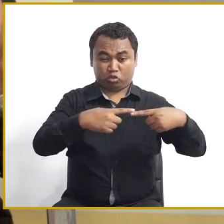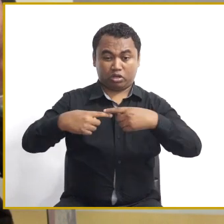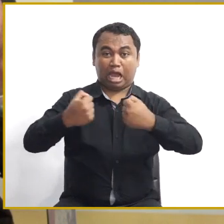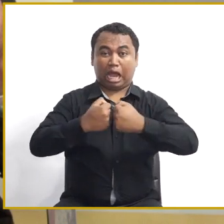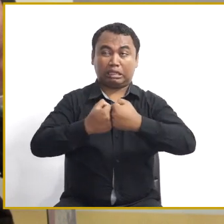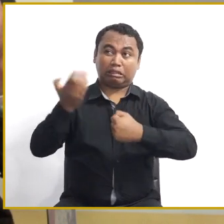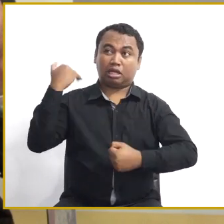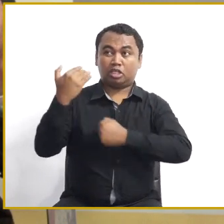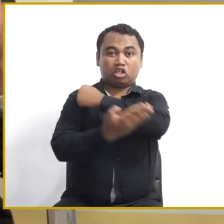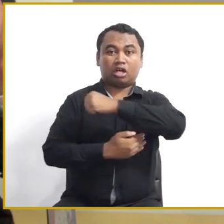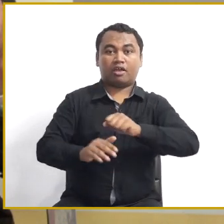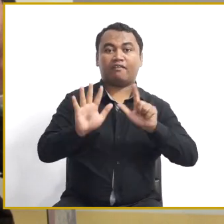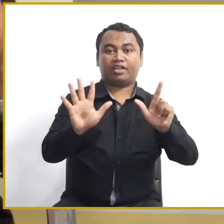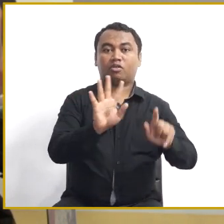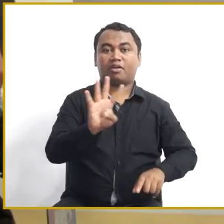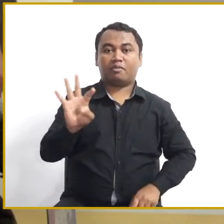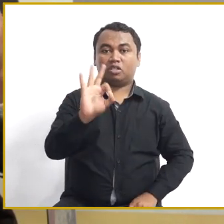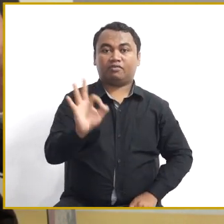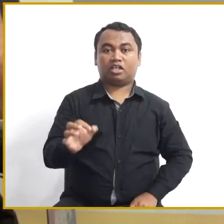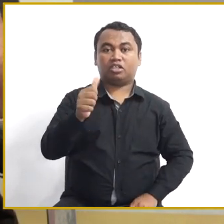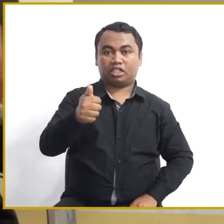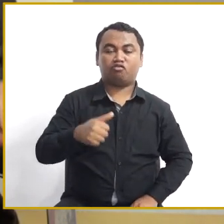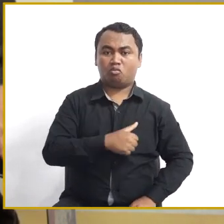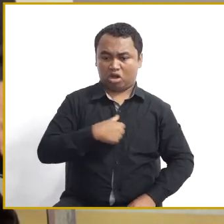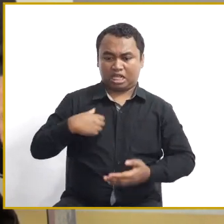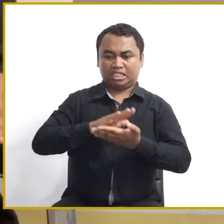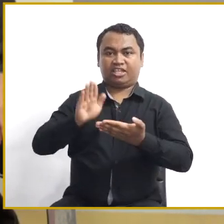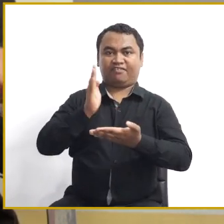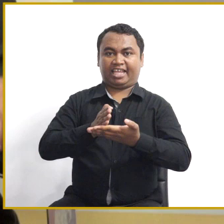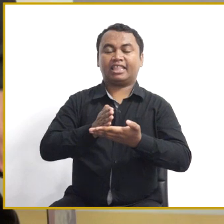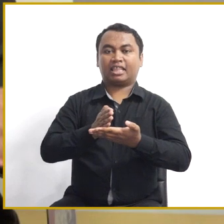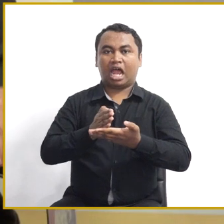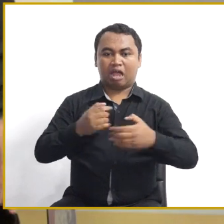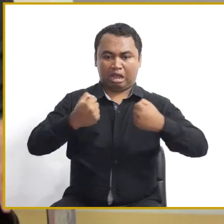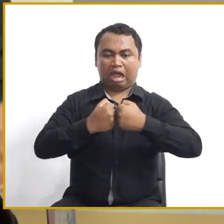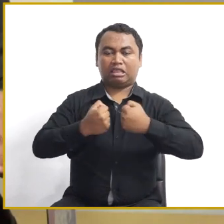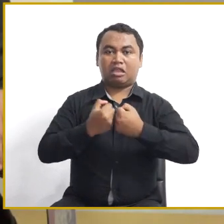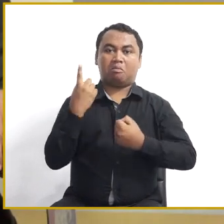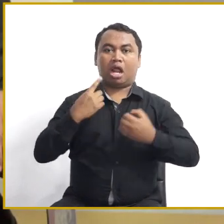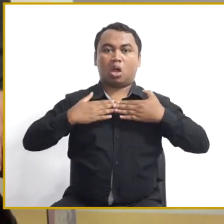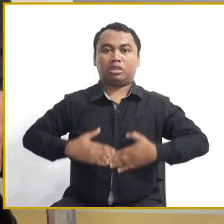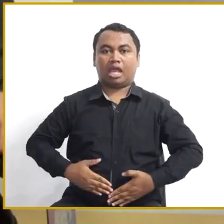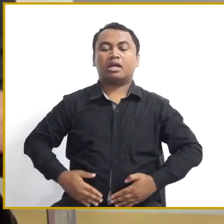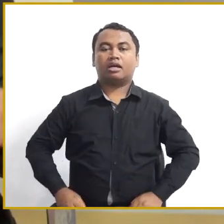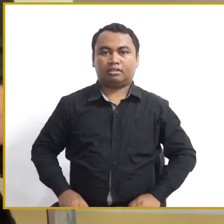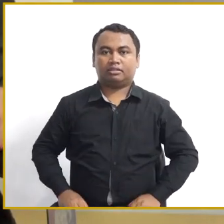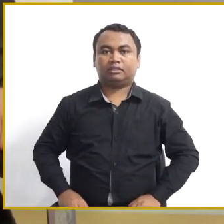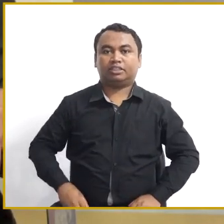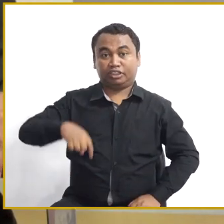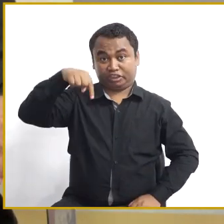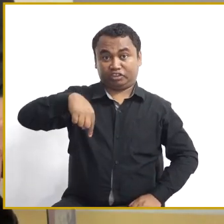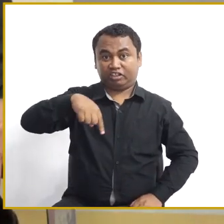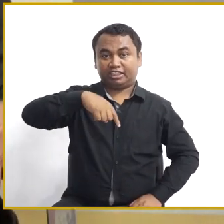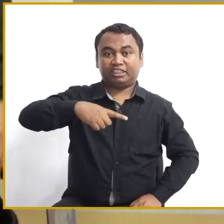ataontsika izao Abraham Razabe mbola tsy vita ny adiny fahaleovantena tsika izao mbola tsy maleo tena asaina amina adahatra